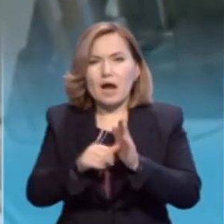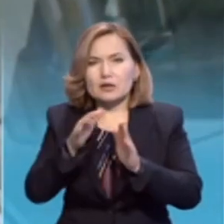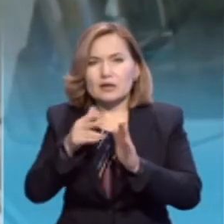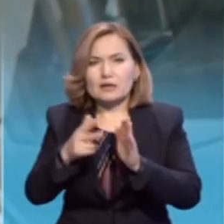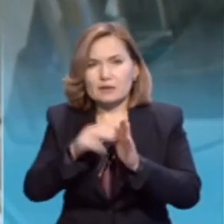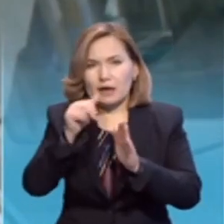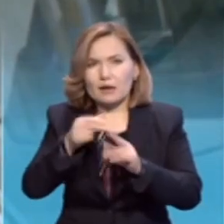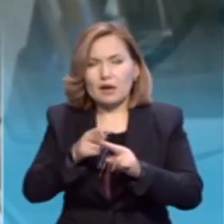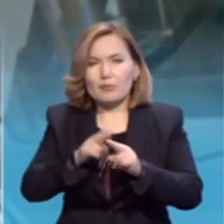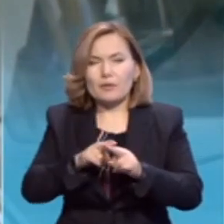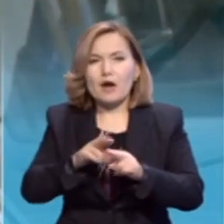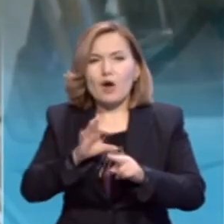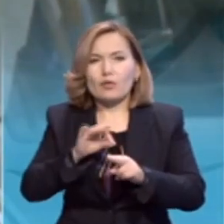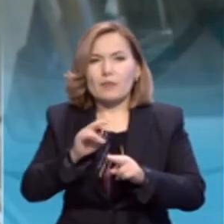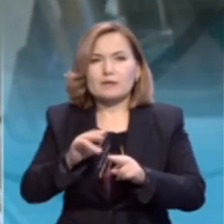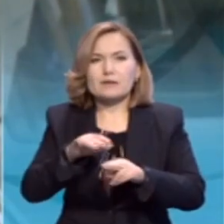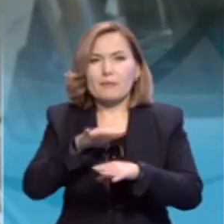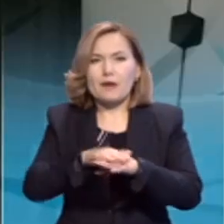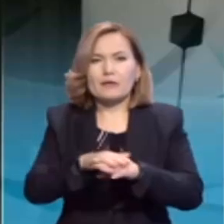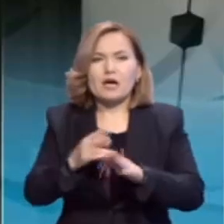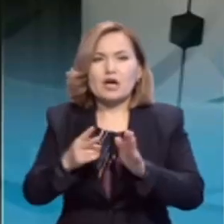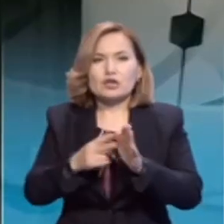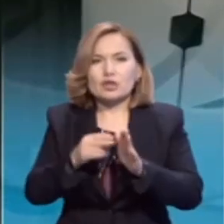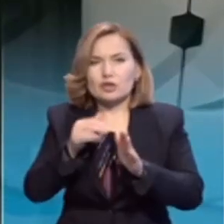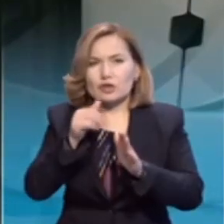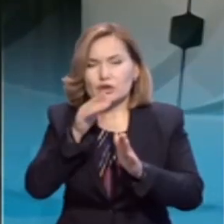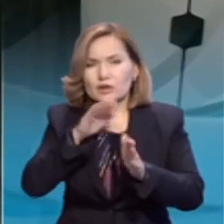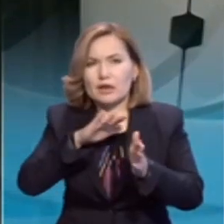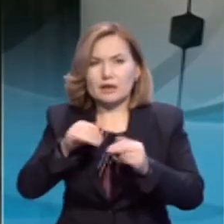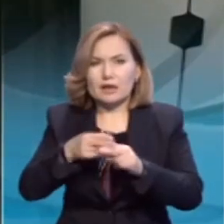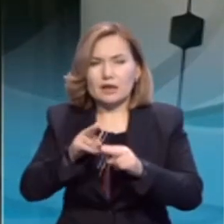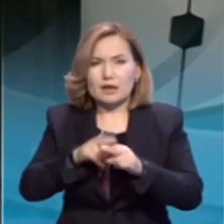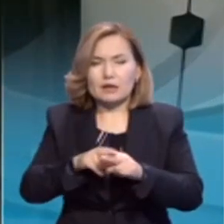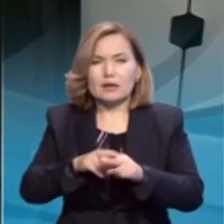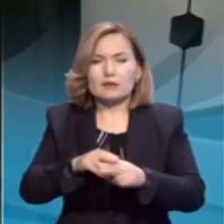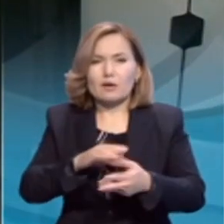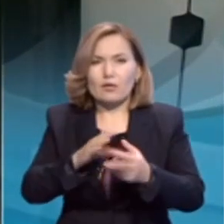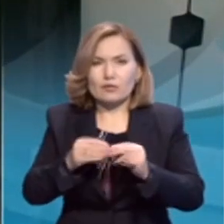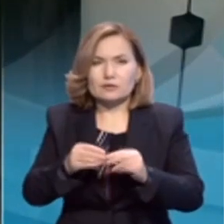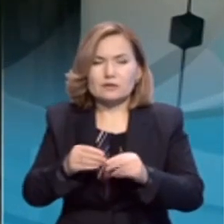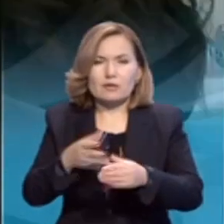Отбасы банкі берешегін шамамен 7 жылдан кейін жылына миллион теңге есебімен өтейді.